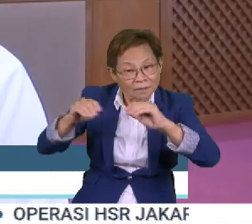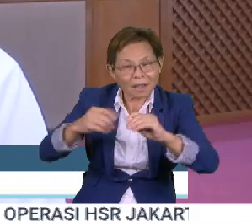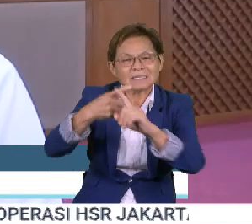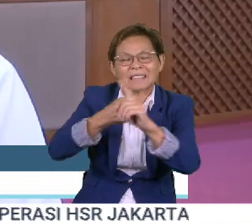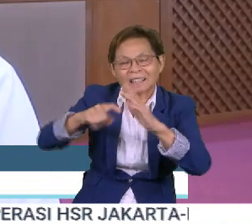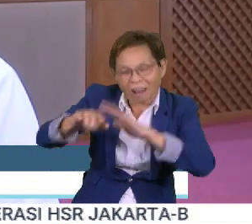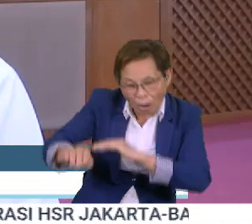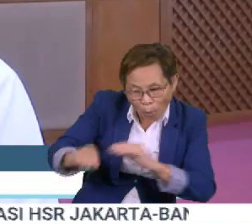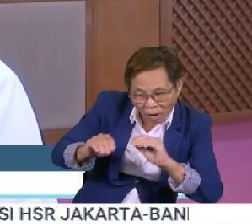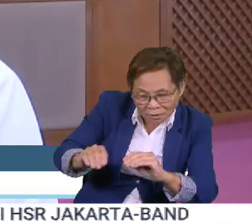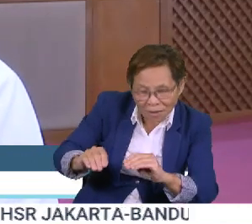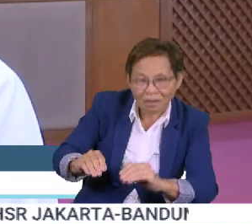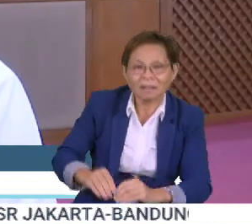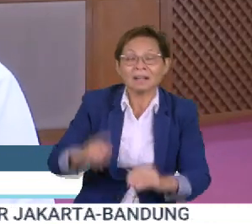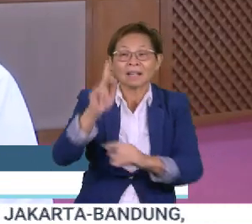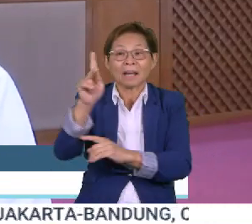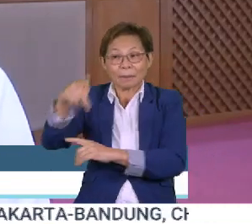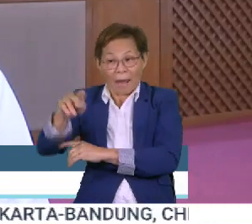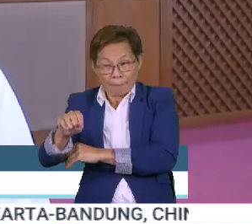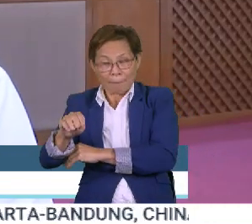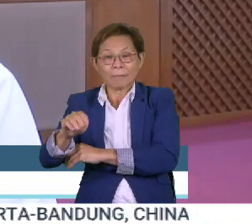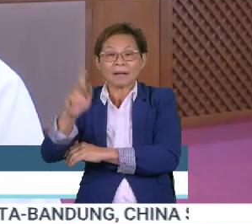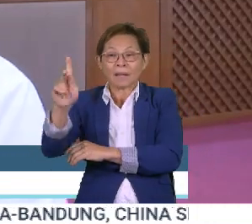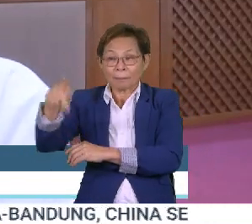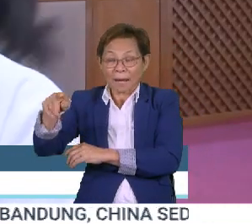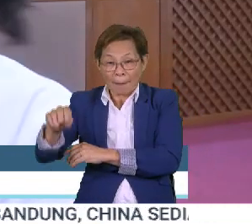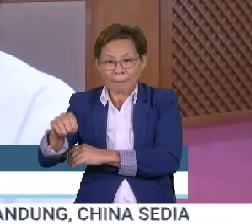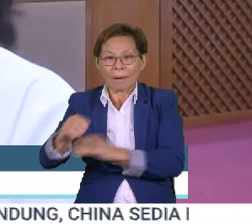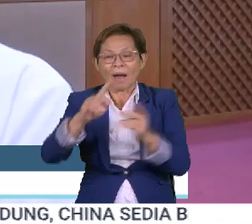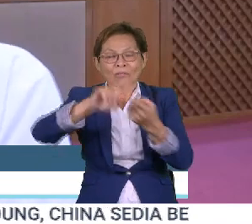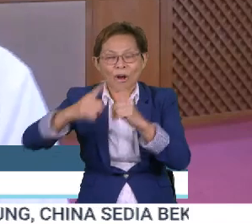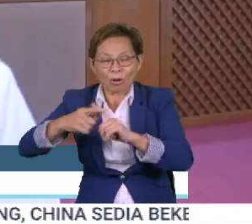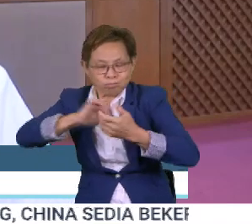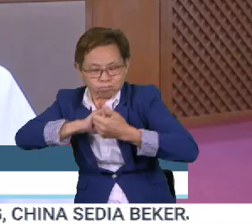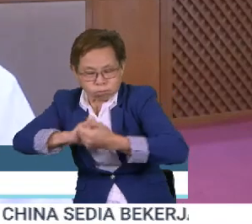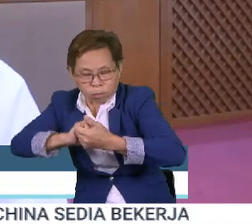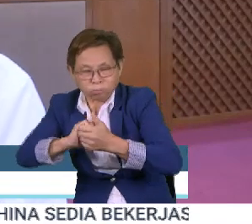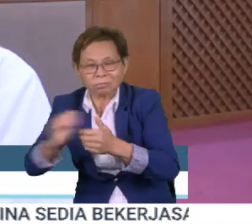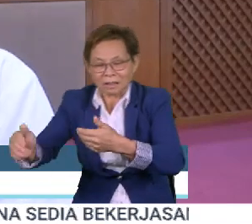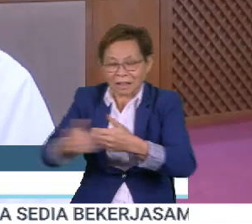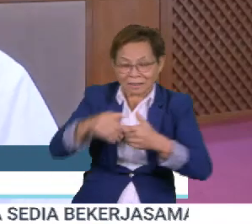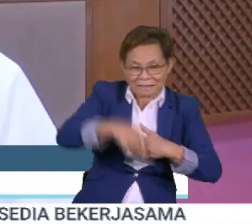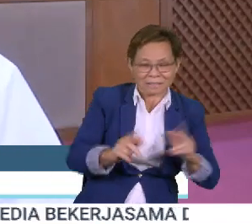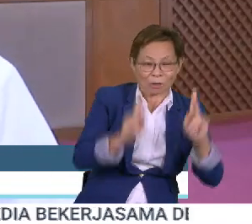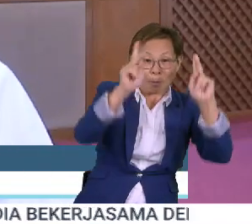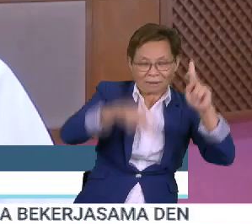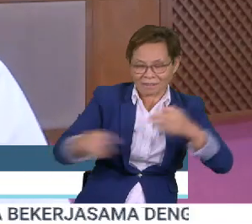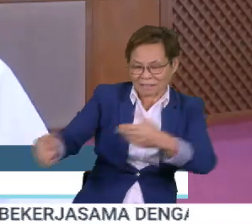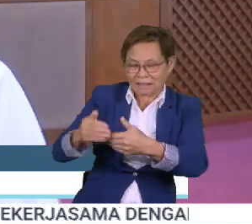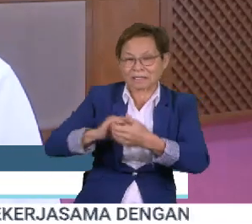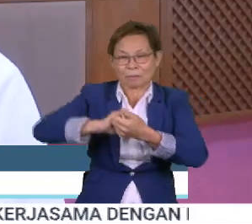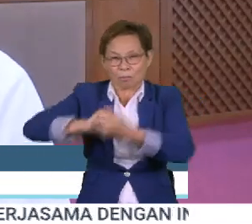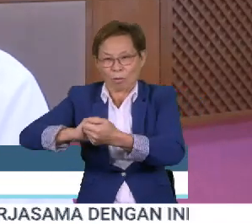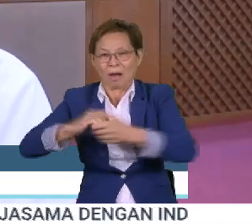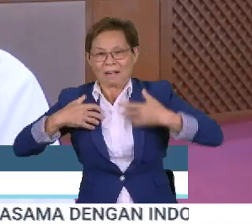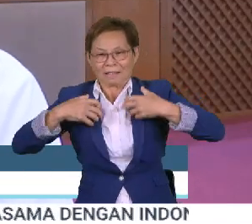dengan pendidikan merupakan yang terdekat di Kompleks ini yang terbesar ialah